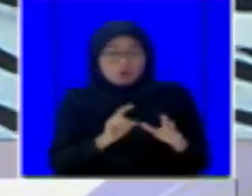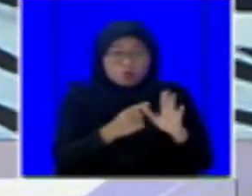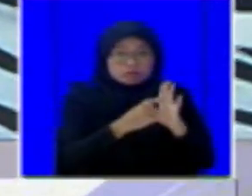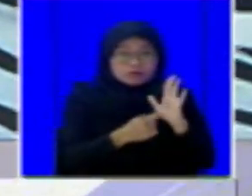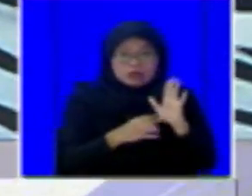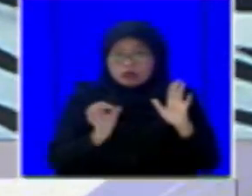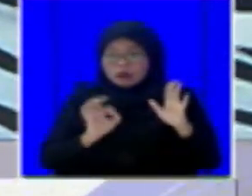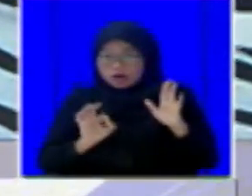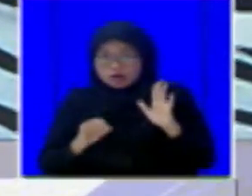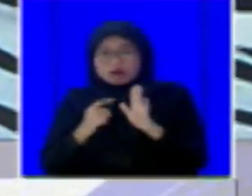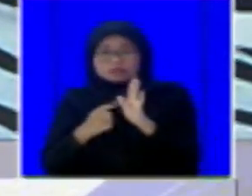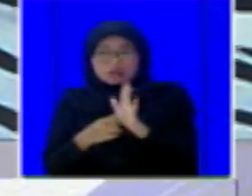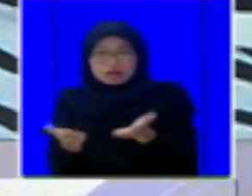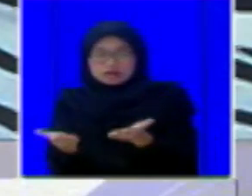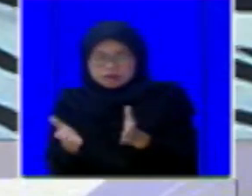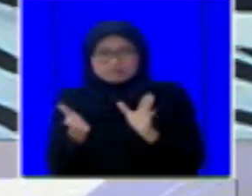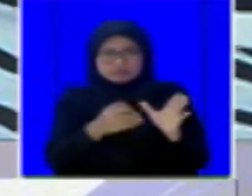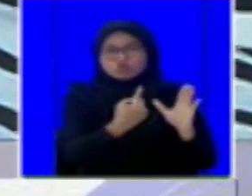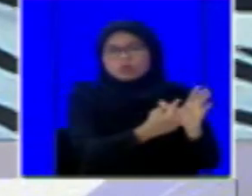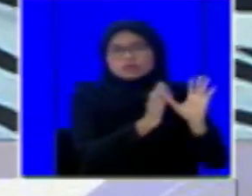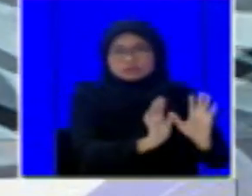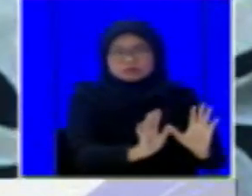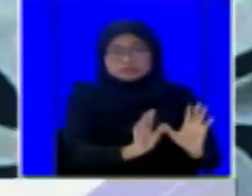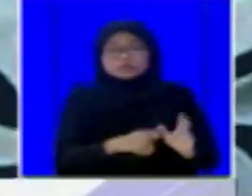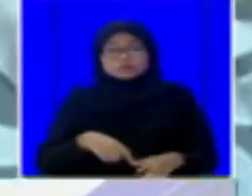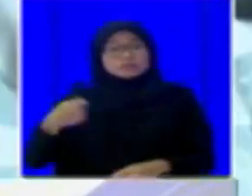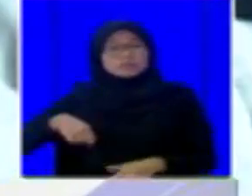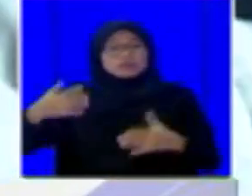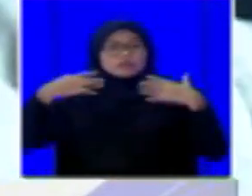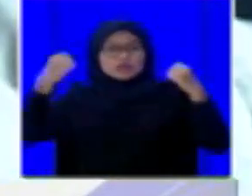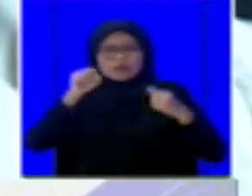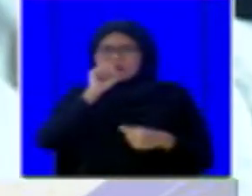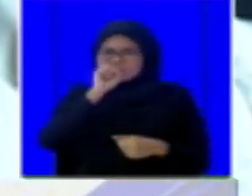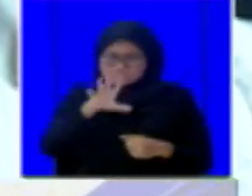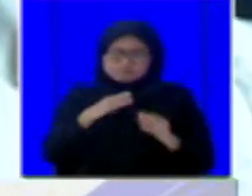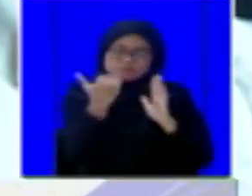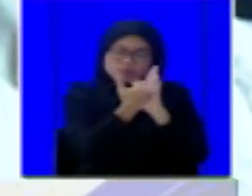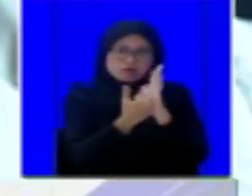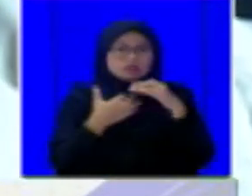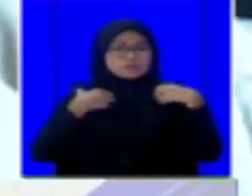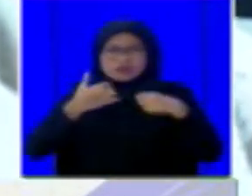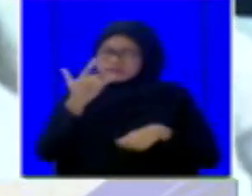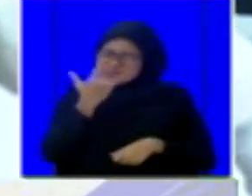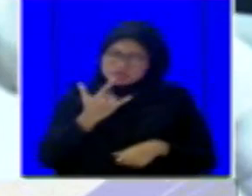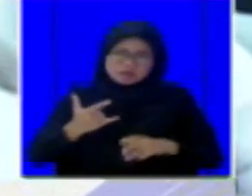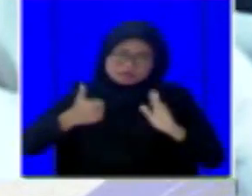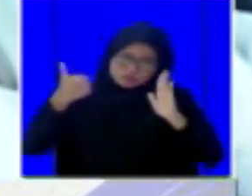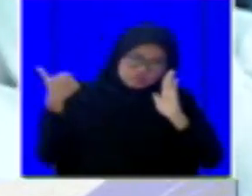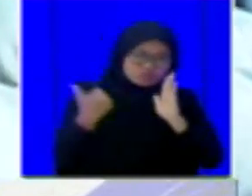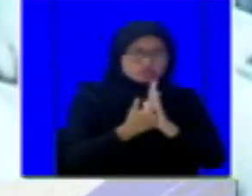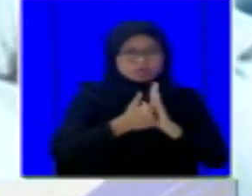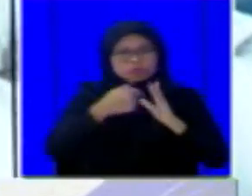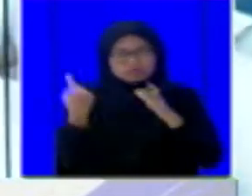pasien tanpa gejala maupun bergejala ringan. Kementerian Kesehatan RI telah menetapkan protokol guna memudahkan para pasien untuk